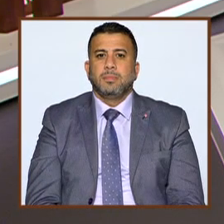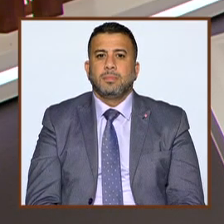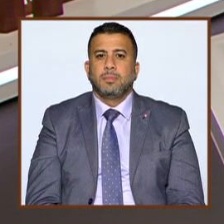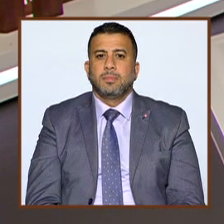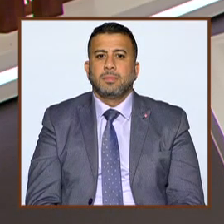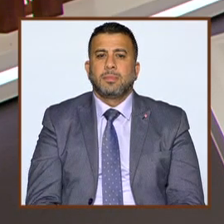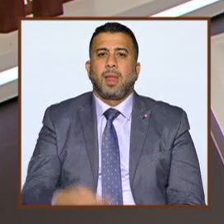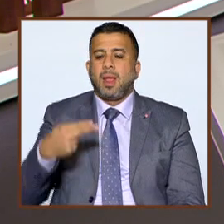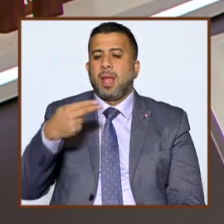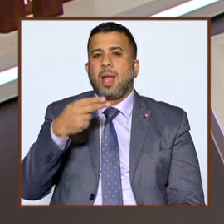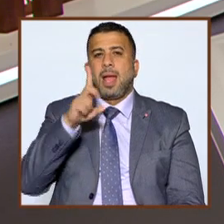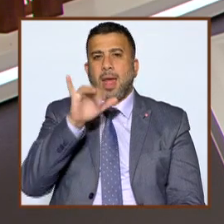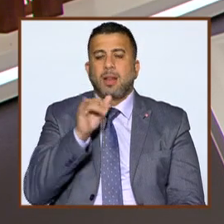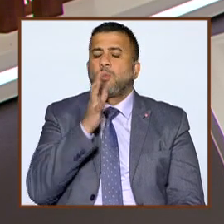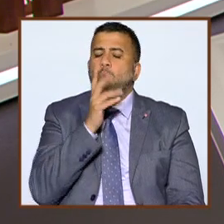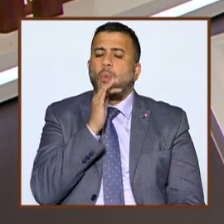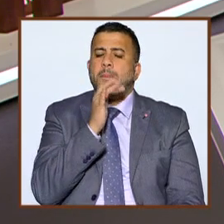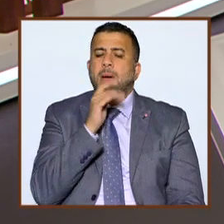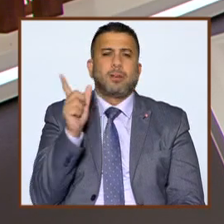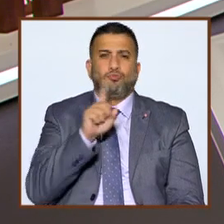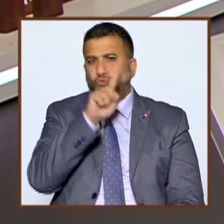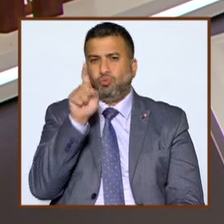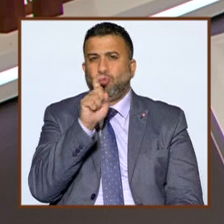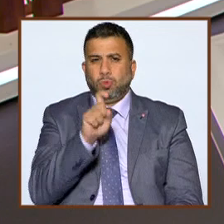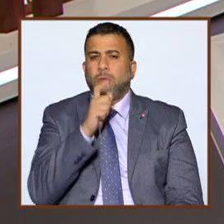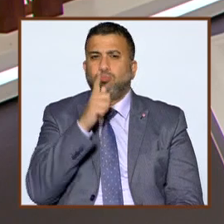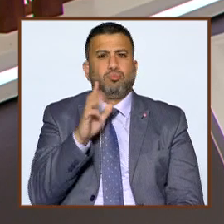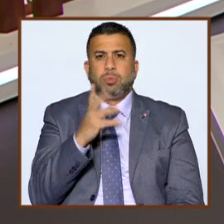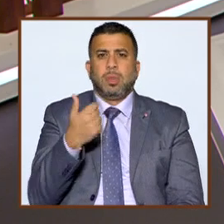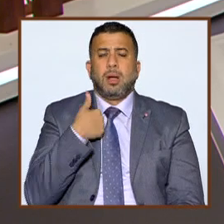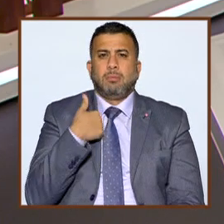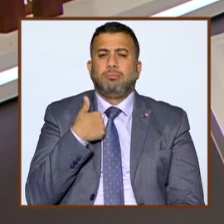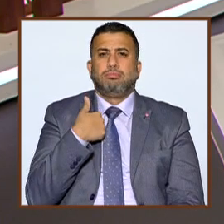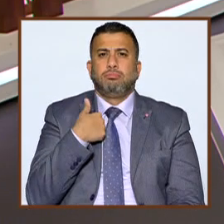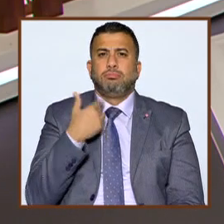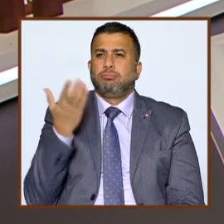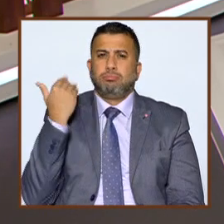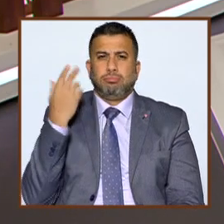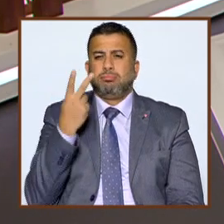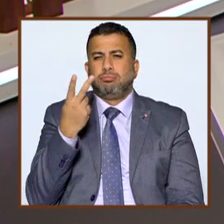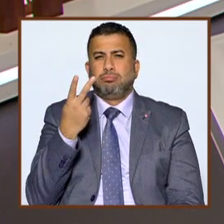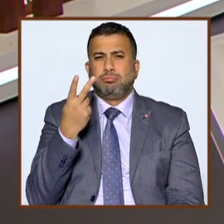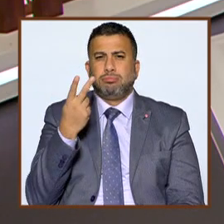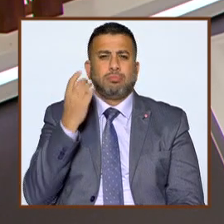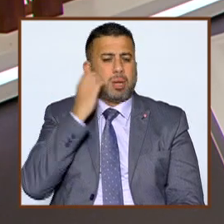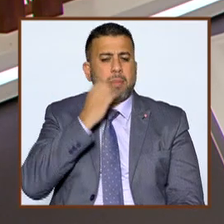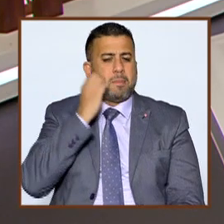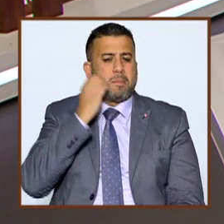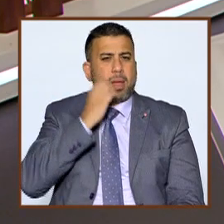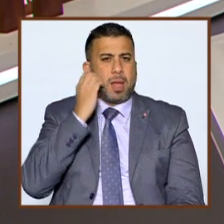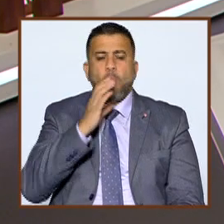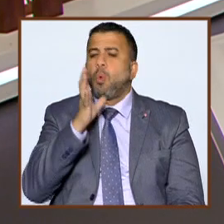طيب الأخ علي من عمان بارك الله فيه يسأل، يقول كنت قبل كم يوم في الإمارات